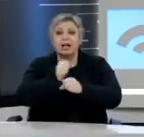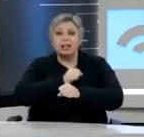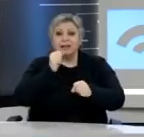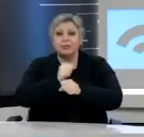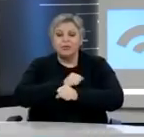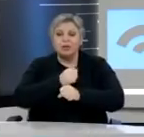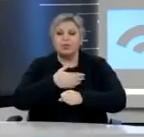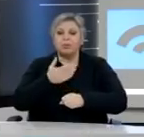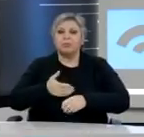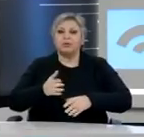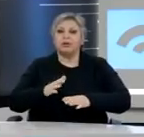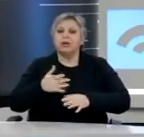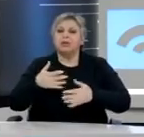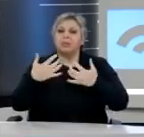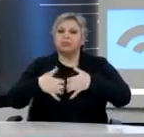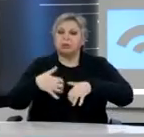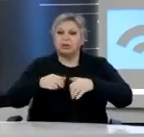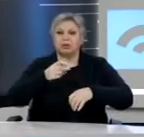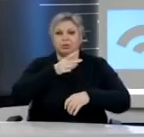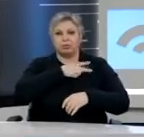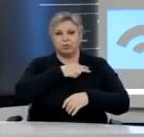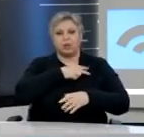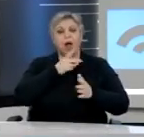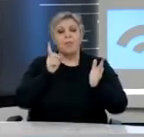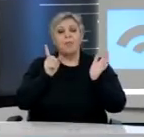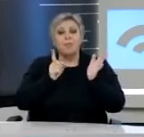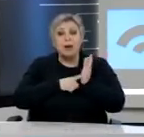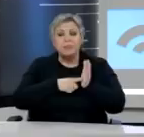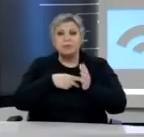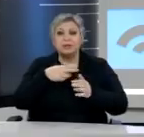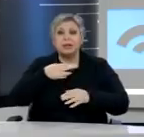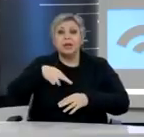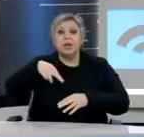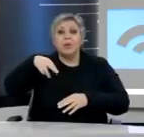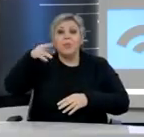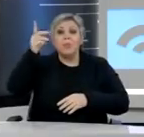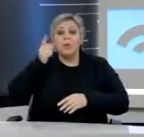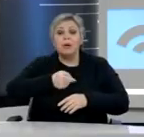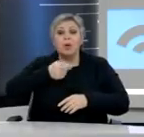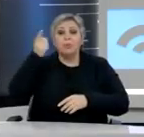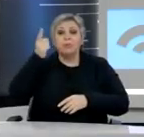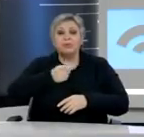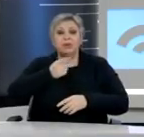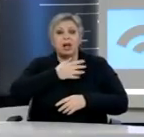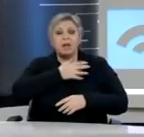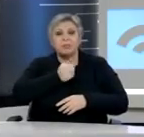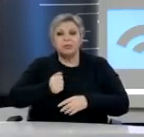κανονικότητα, χρειάζεται να έχει την πλειοψηφία των βουλευτών. Να έχει την πλήρη εμπιστοσύνη της